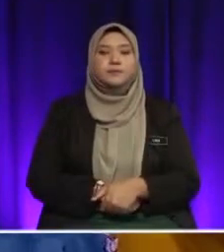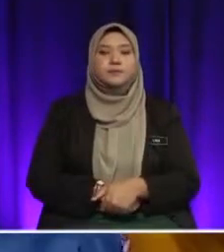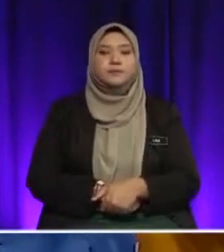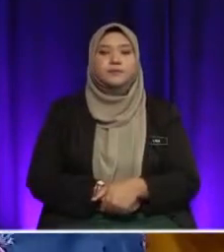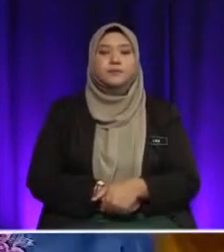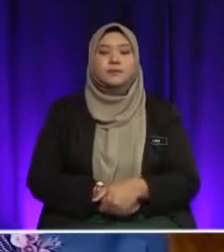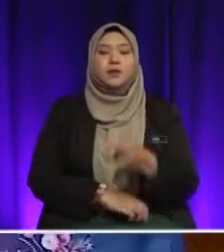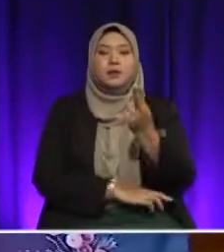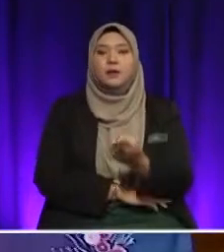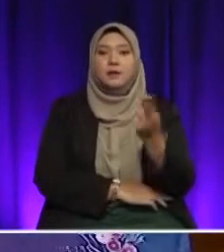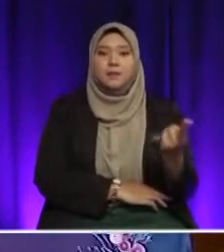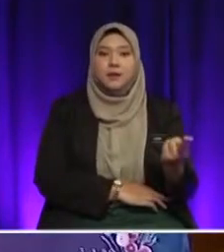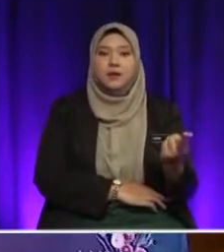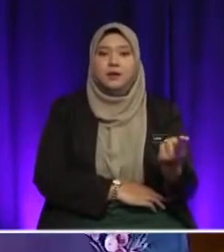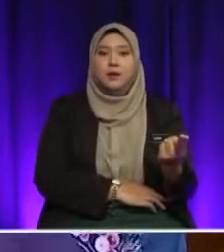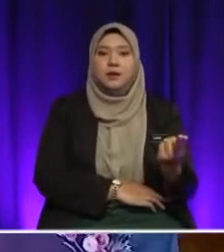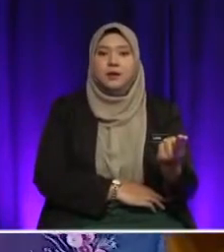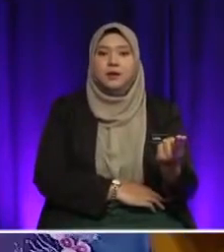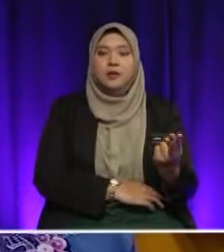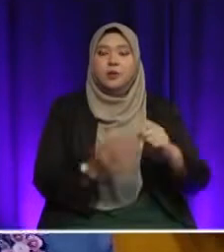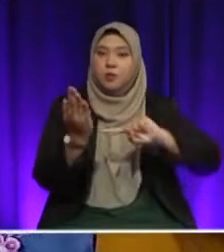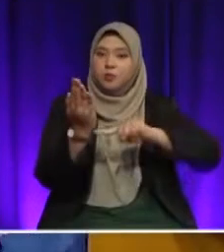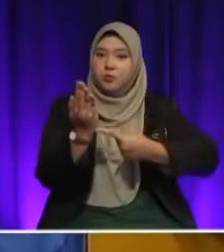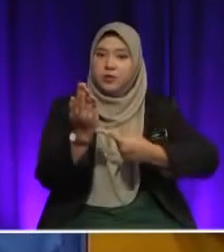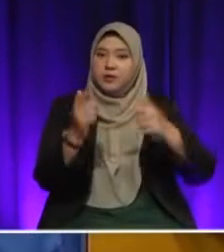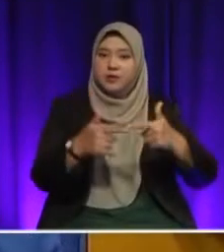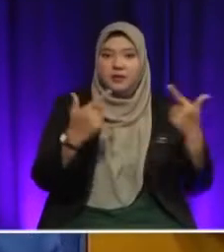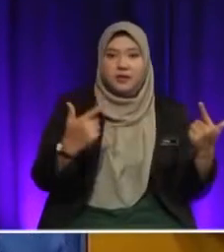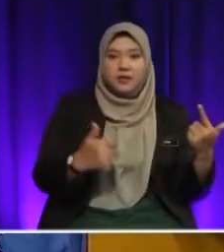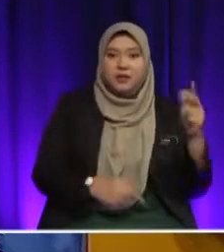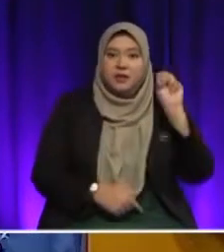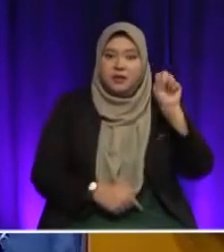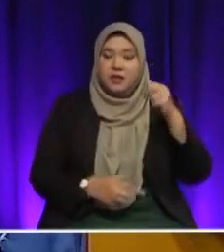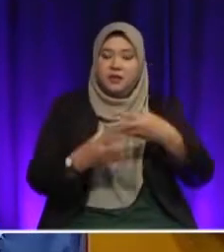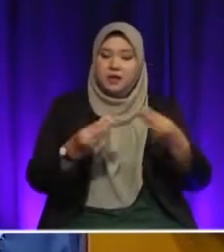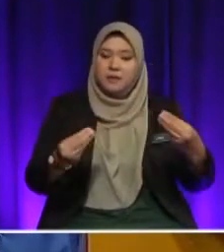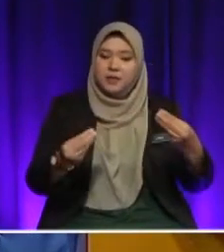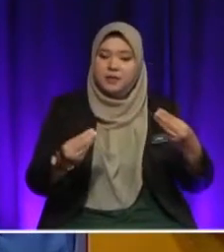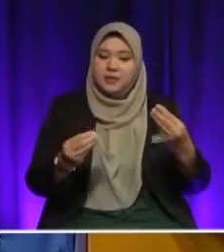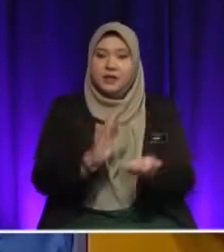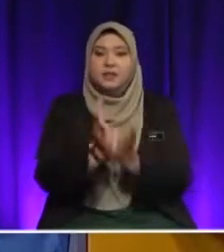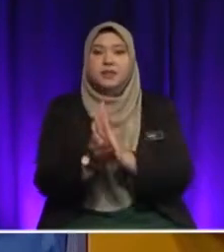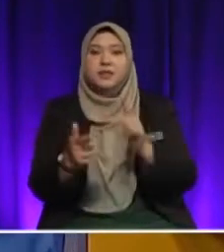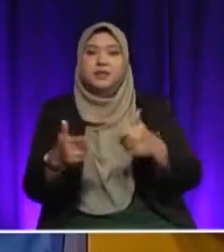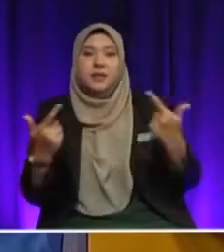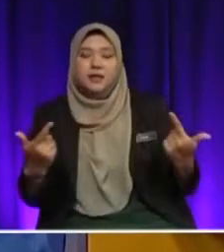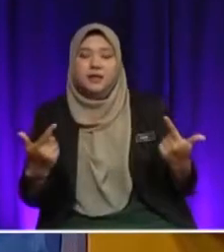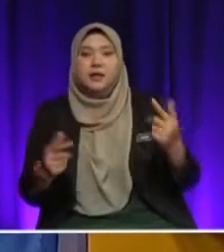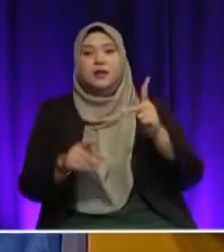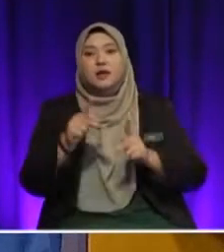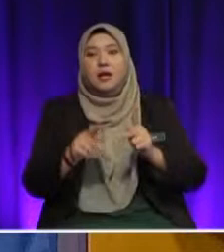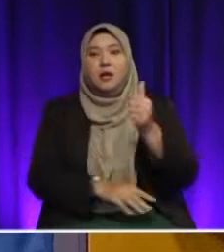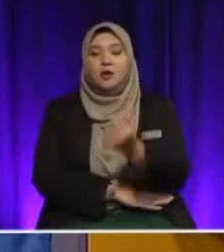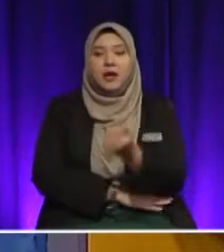tapi Kalau alat kalau mulai dia macam tuh akhi dia macam itu juga contohnya gunting kalau kita mulai Amali dia gunting akhirnya